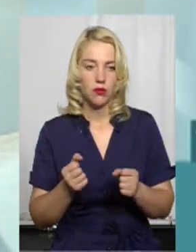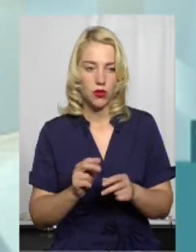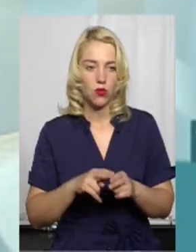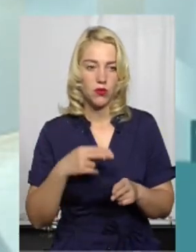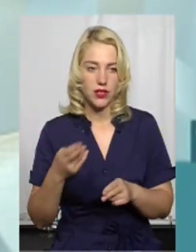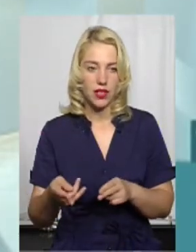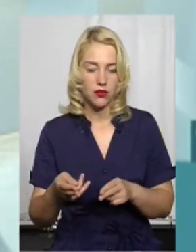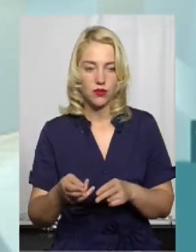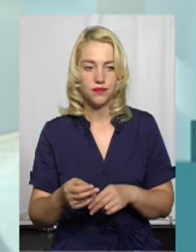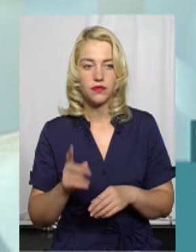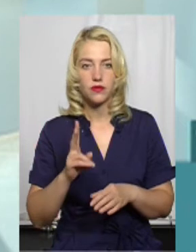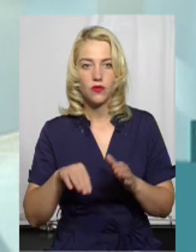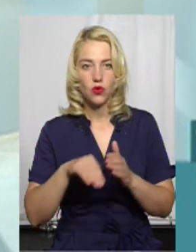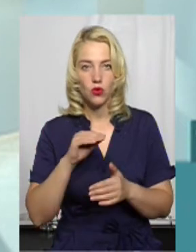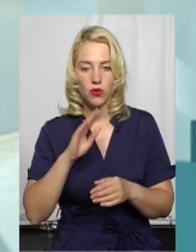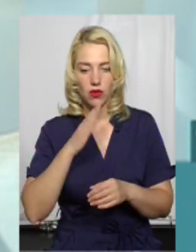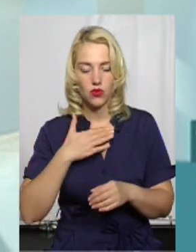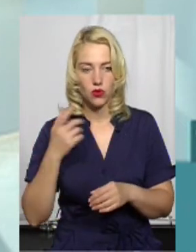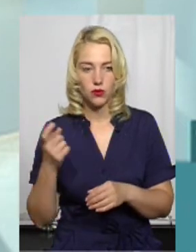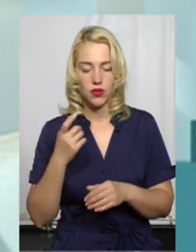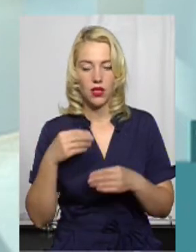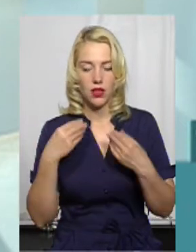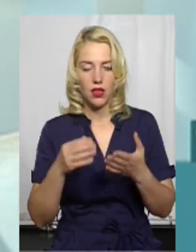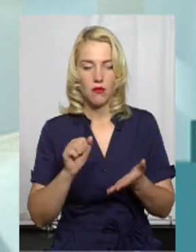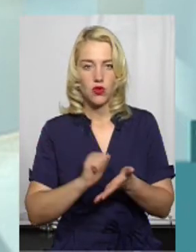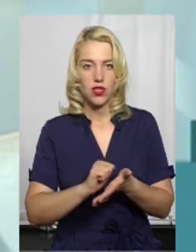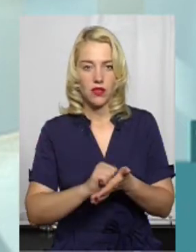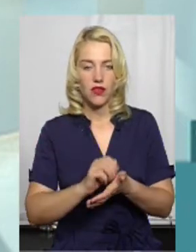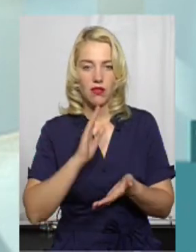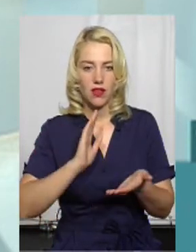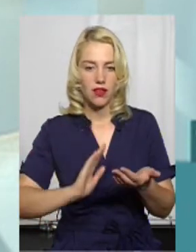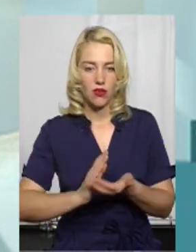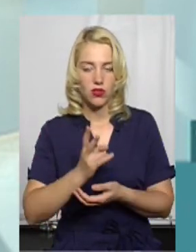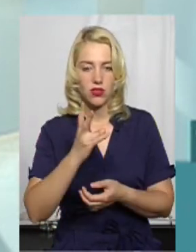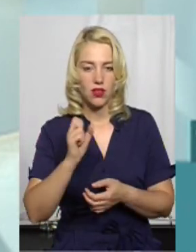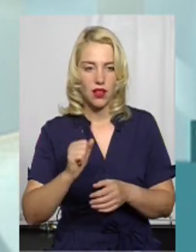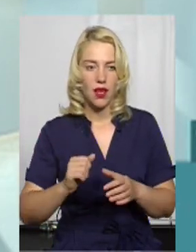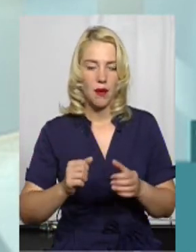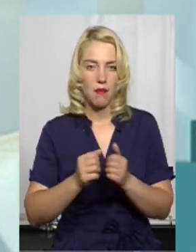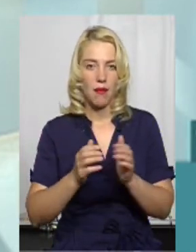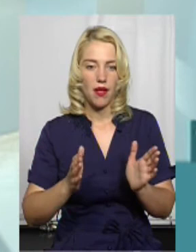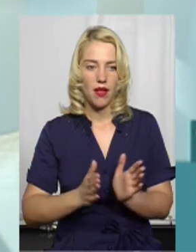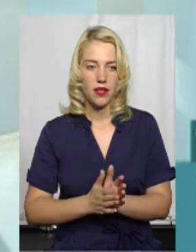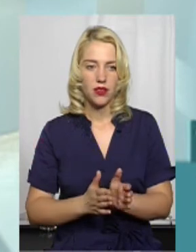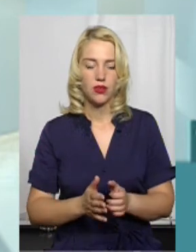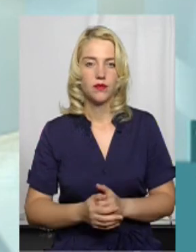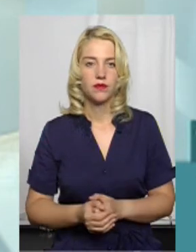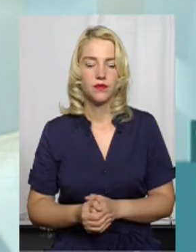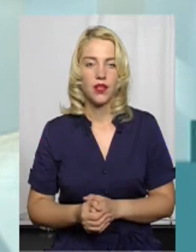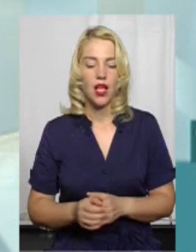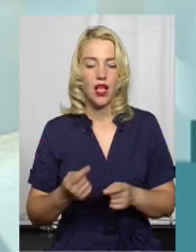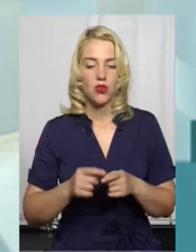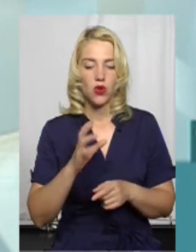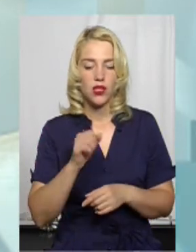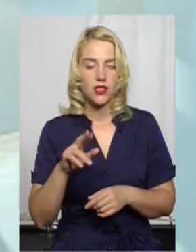компенсацію. Коли купує саджанці в нашому господарству, ми даємо сертифікати якісні на партію і сортові сертифікати. А той